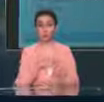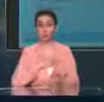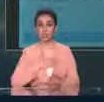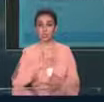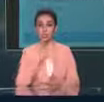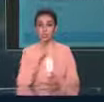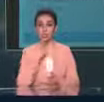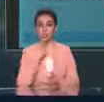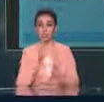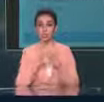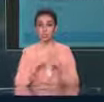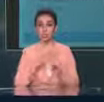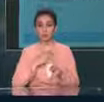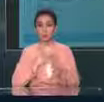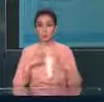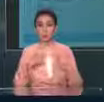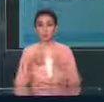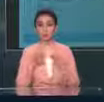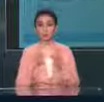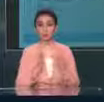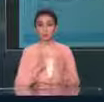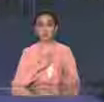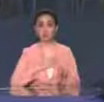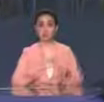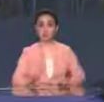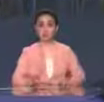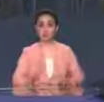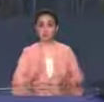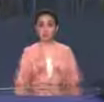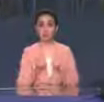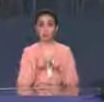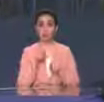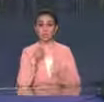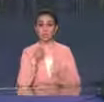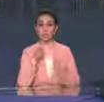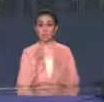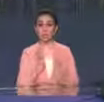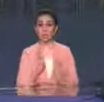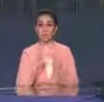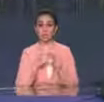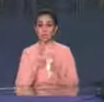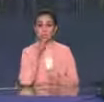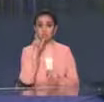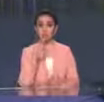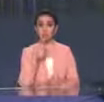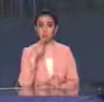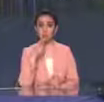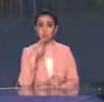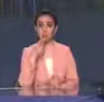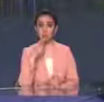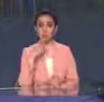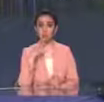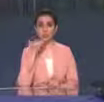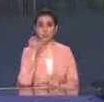важнейшая часть нашего общего поведения в жизни и потому как человек говорит мы сразу и легко